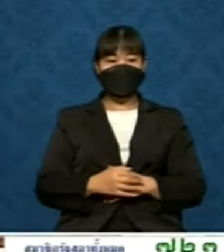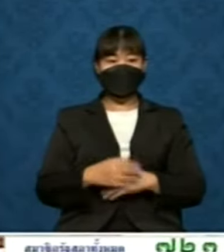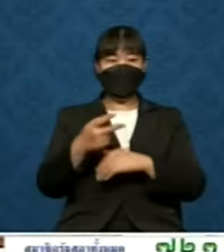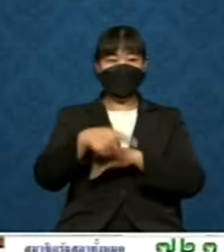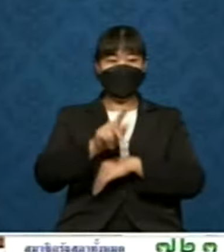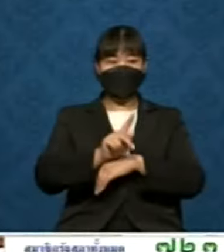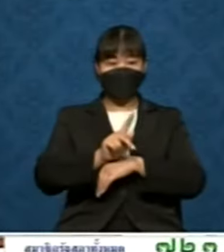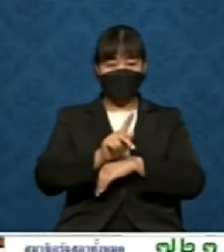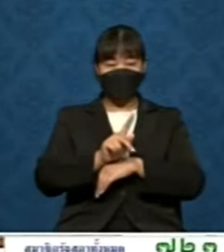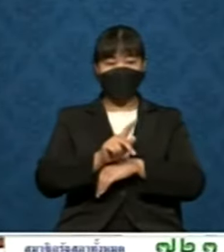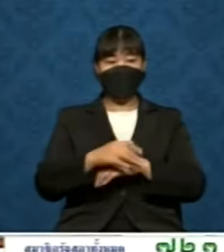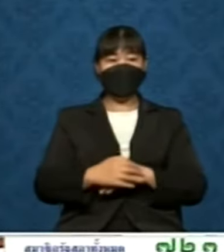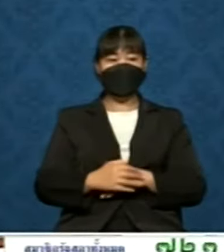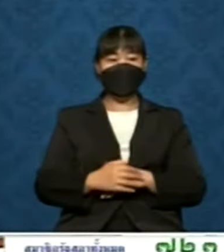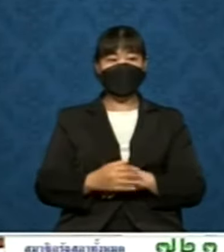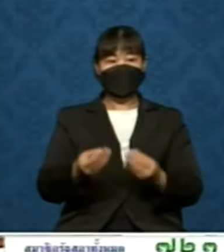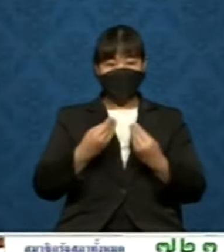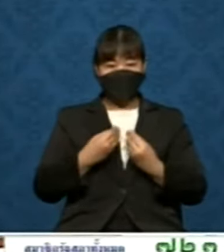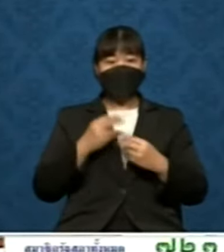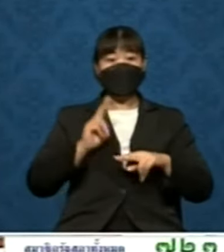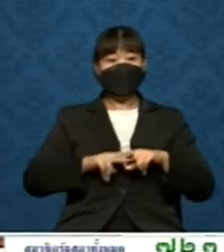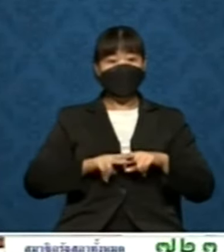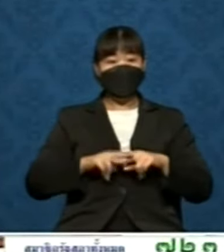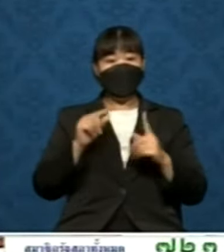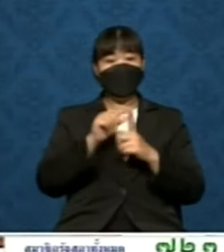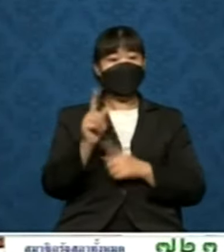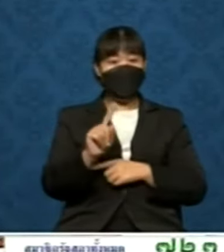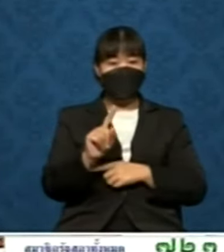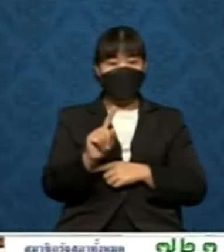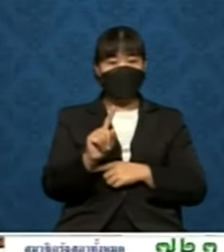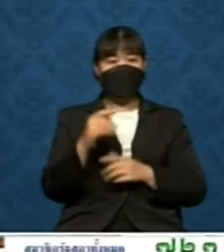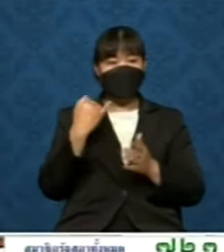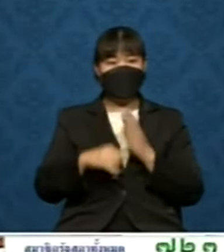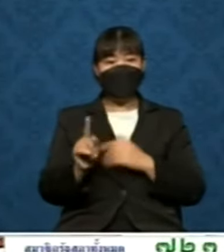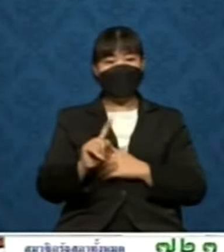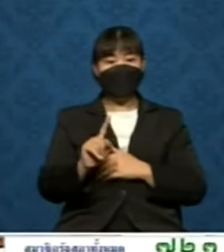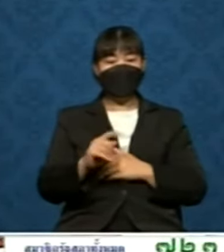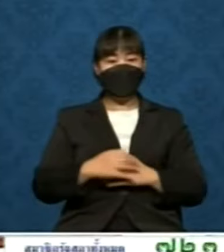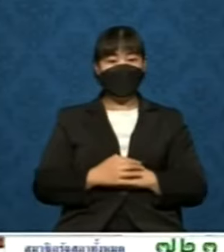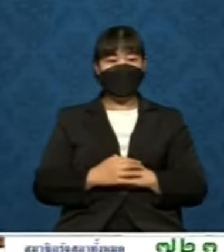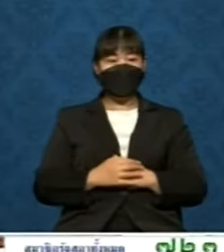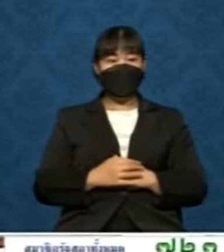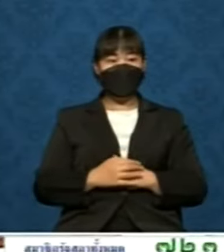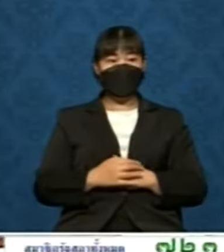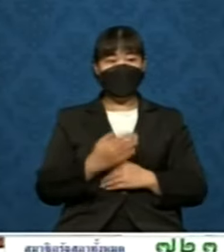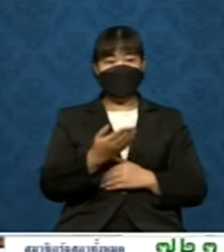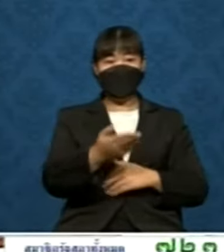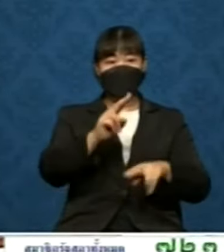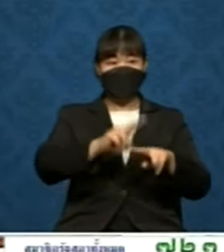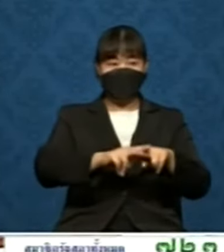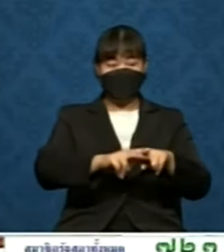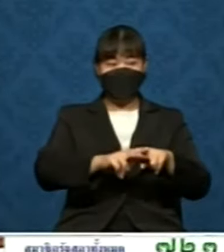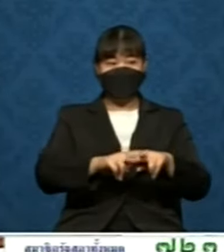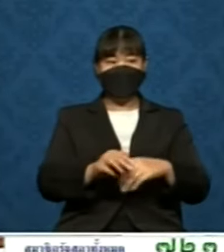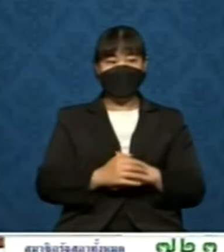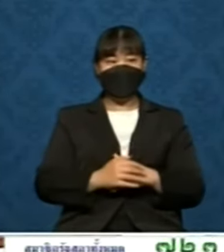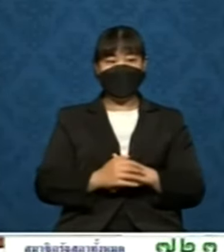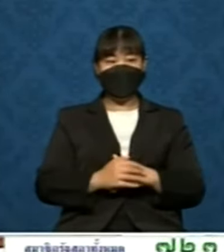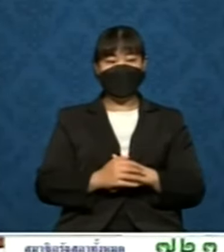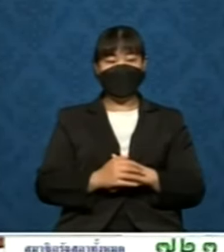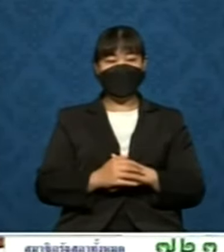ท่านให้ผมนั่ง ท่านประธานครับ ผมพูดคำไหนครับท่านประธานครับ ครับขอให้ท่านนั่งครับ ผมประท้วงท่านประธานข้อ ไม่ต้องประท้วงนะคร ับ ไม่ต้